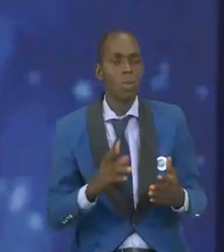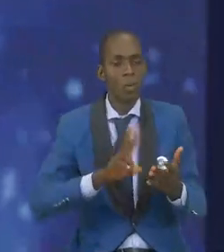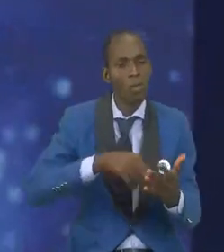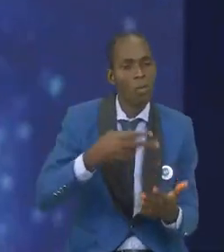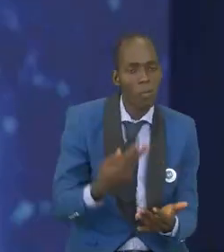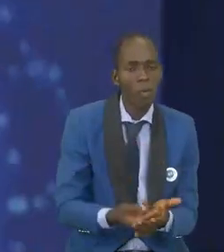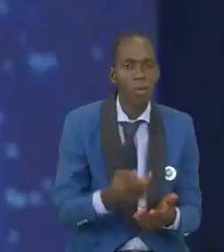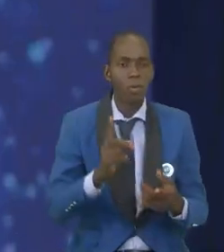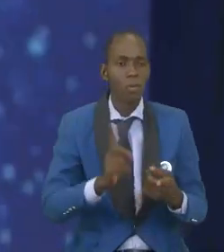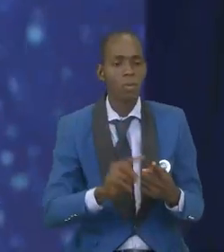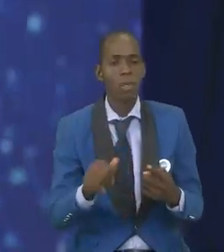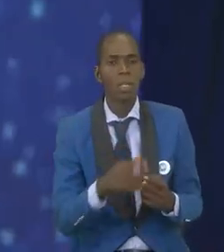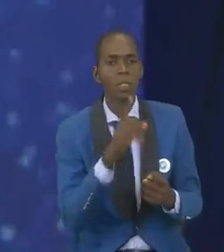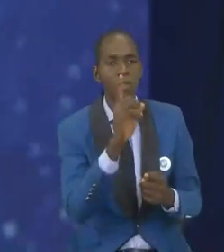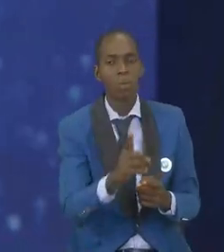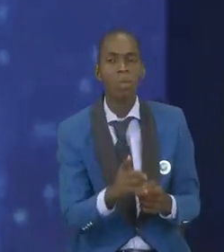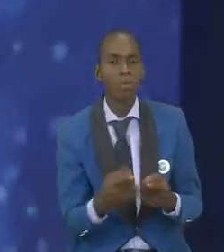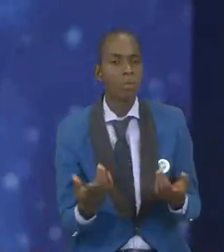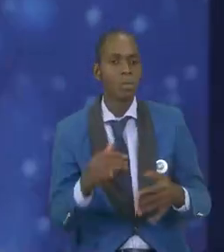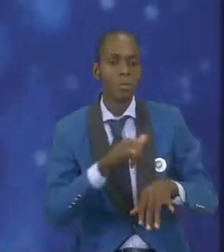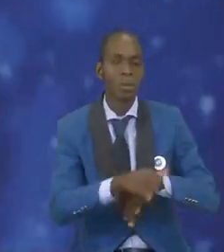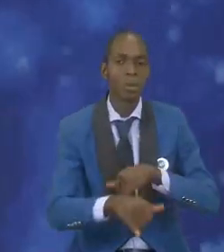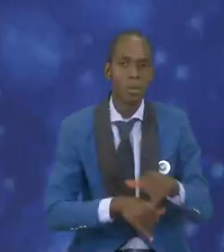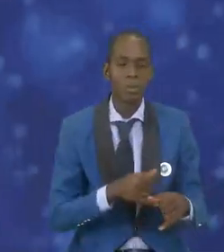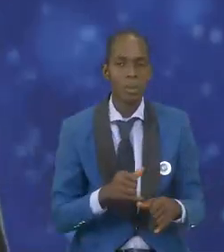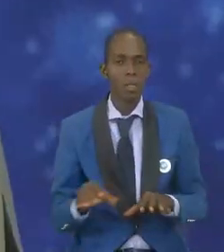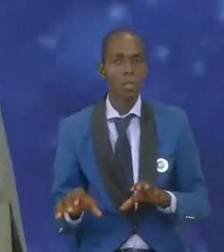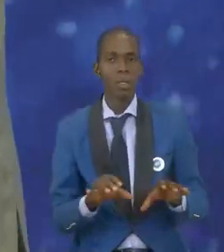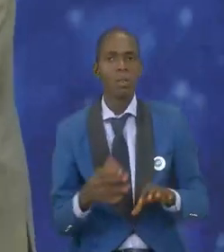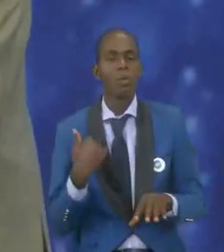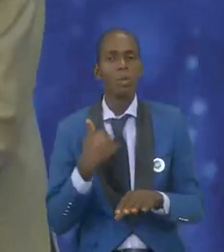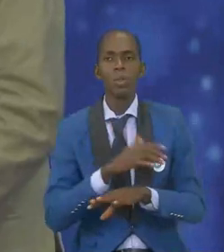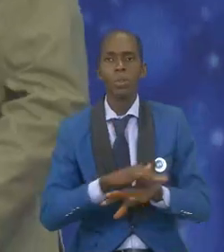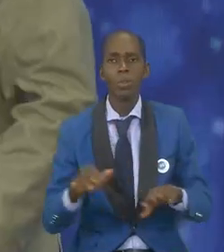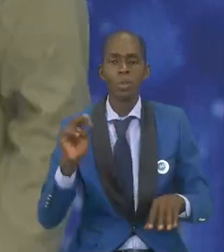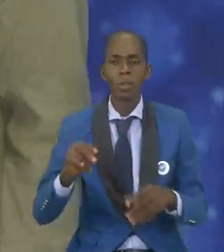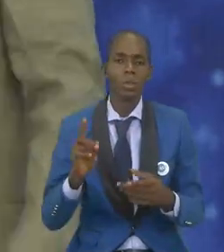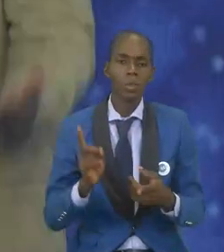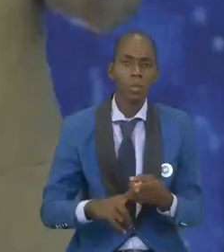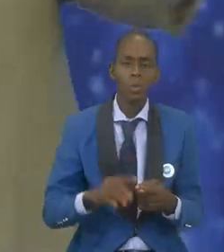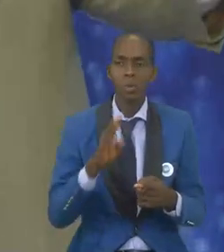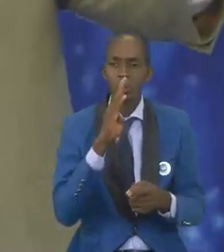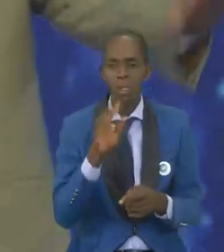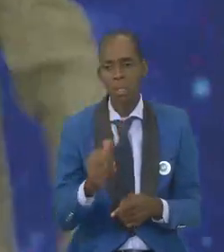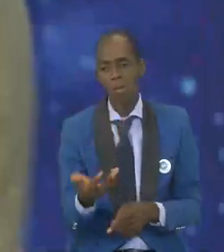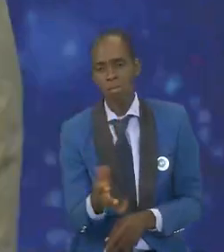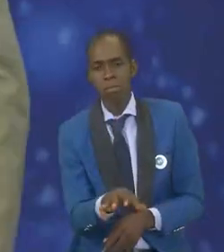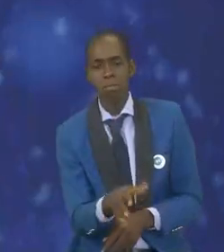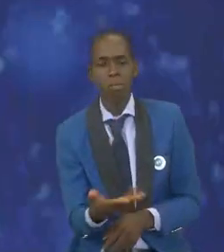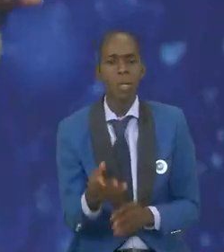besoin de de lécher les boîtes de quelqu'un nous devons pas devenir